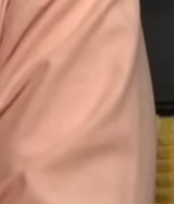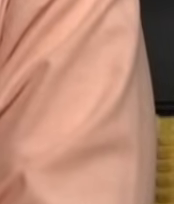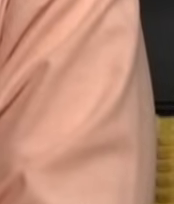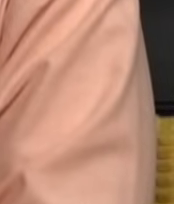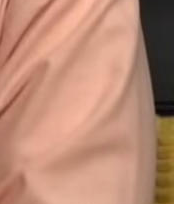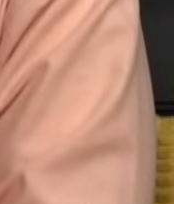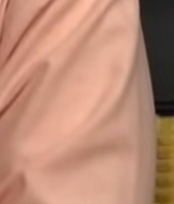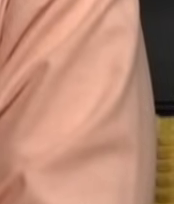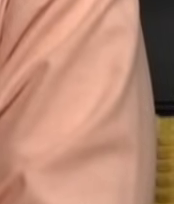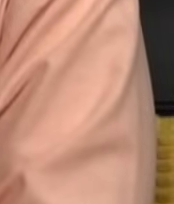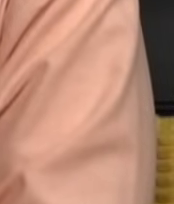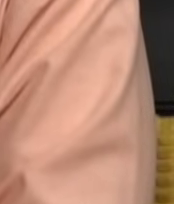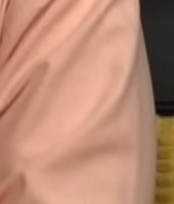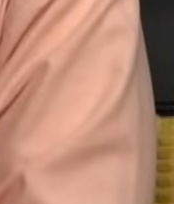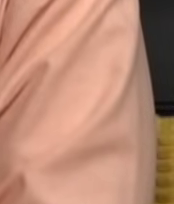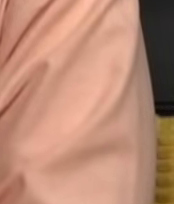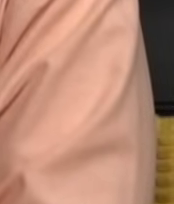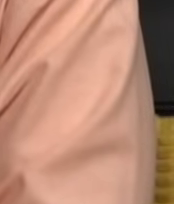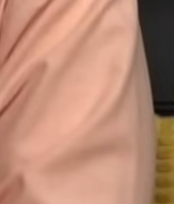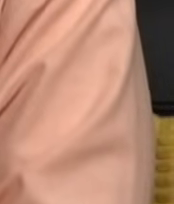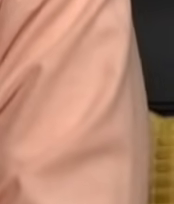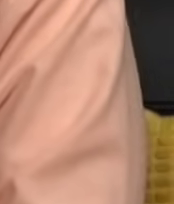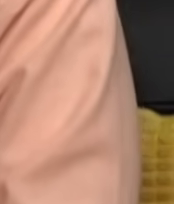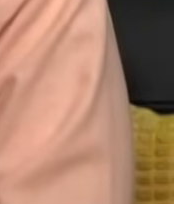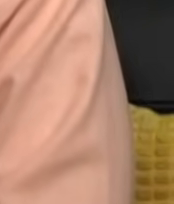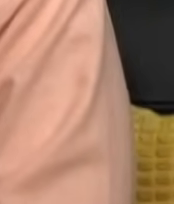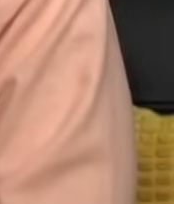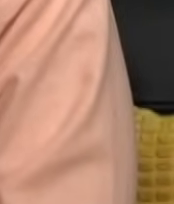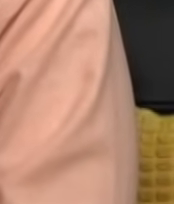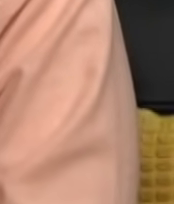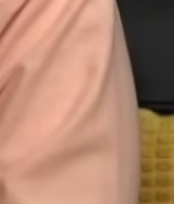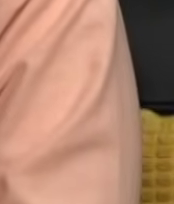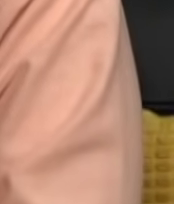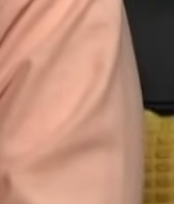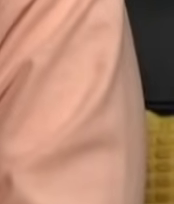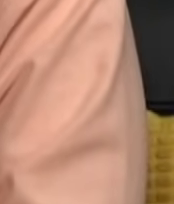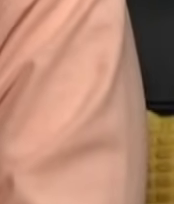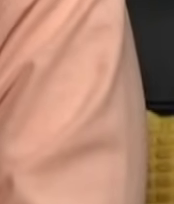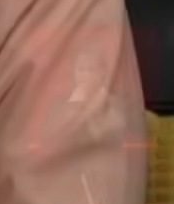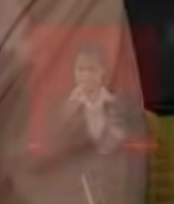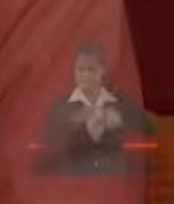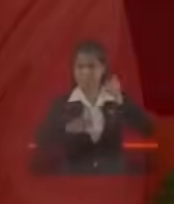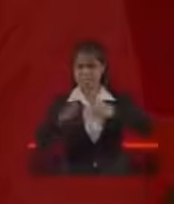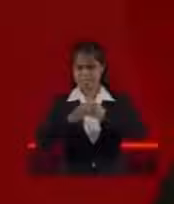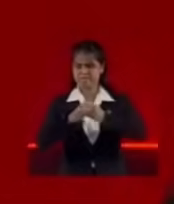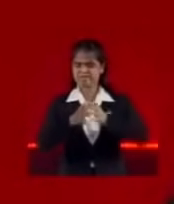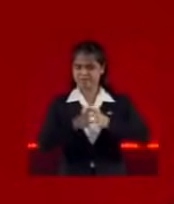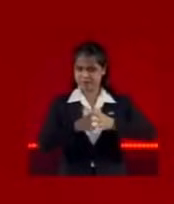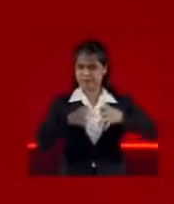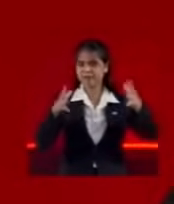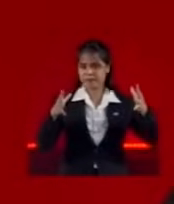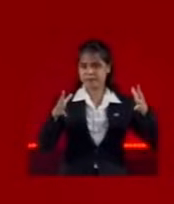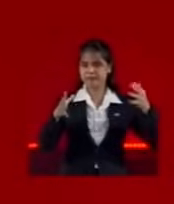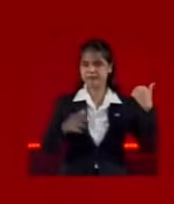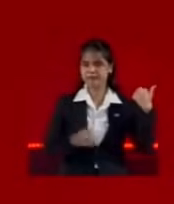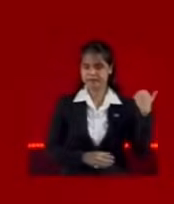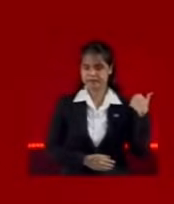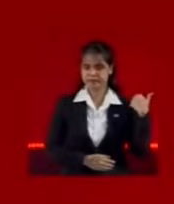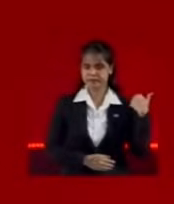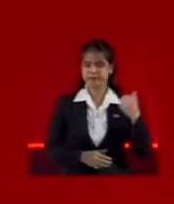คืออย่างที่บอกอ่ะคุณทักษิณมีคนที่มีความจำที่ดีกับคุณทักษิณมีเยอะแล้วก ็ นโยบายของไทยรัก